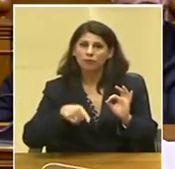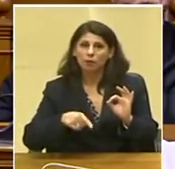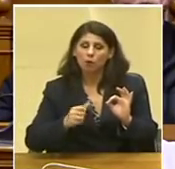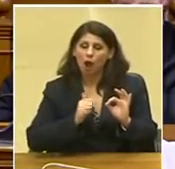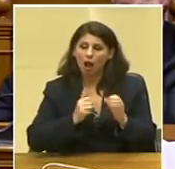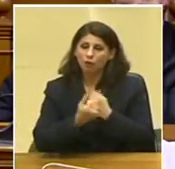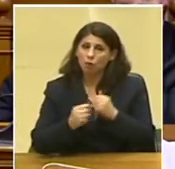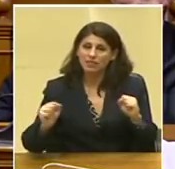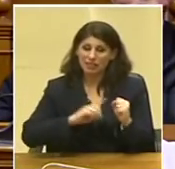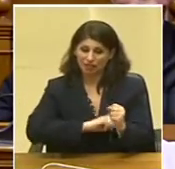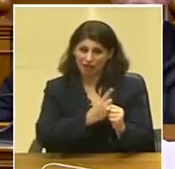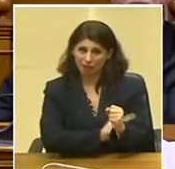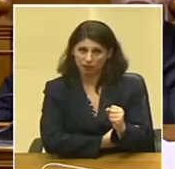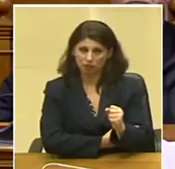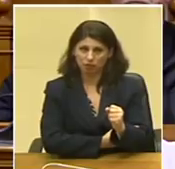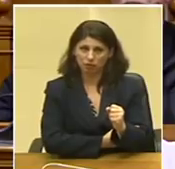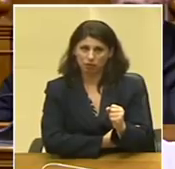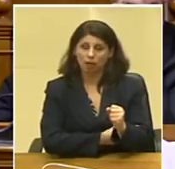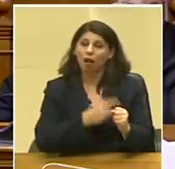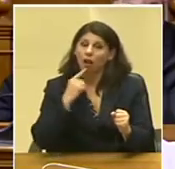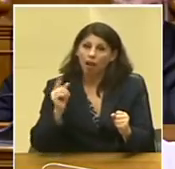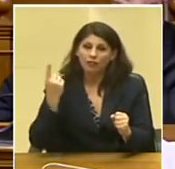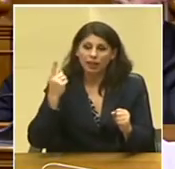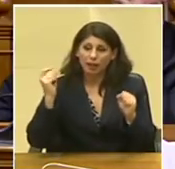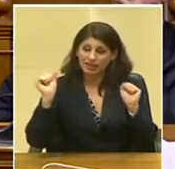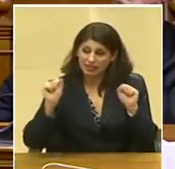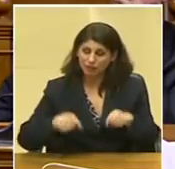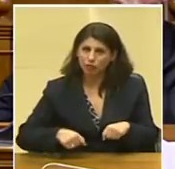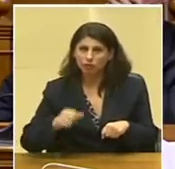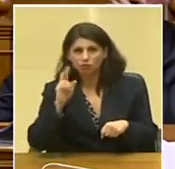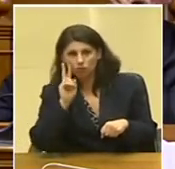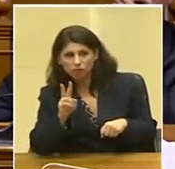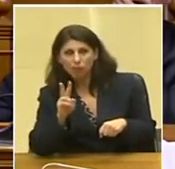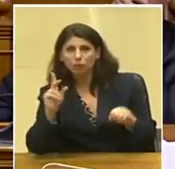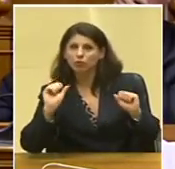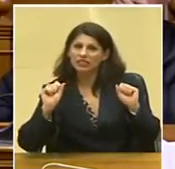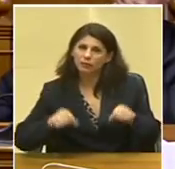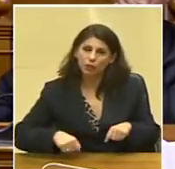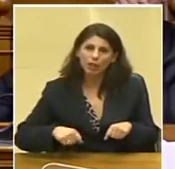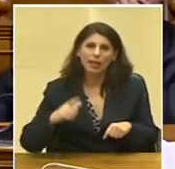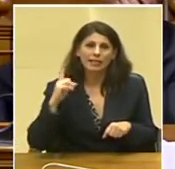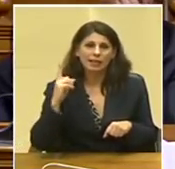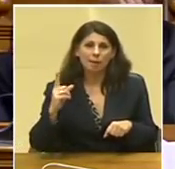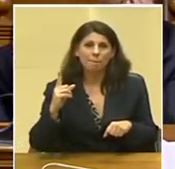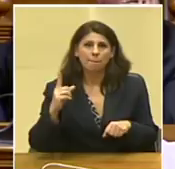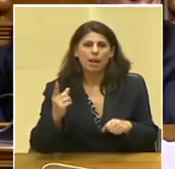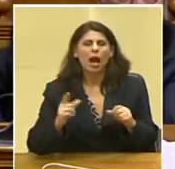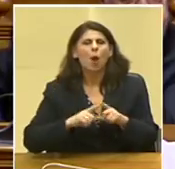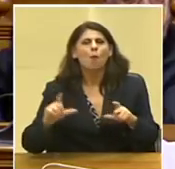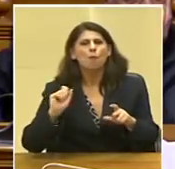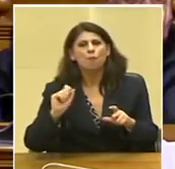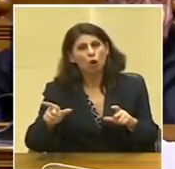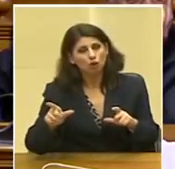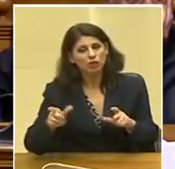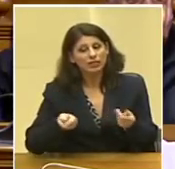αυτονομιστικές δυνάμεις με την ευκαιρία της συμφωνίας βλέπουν τη συμφωνία ως μία πρόσκληση για